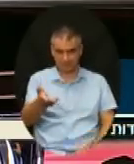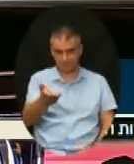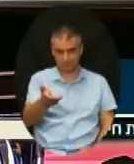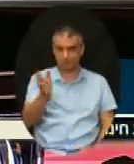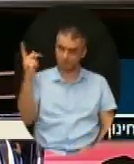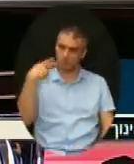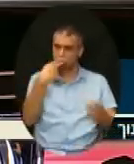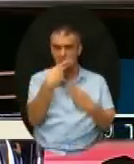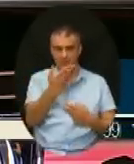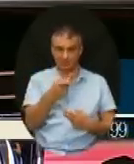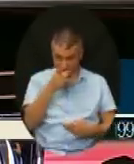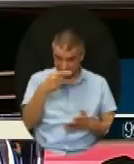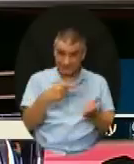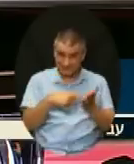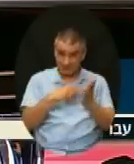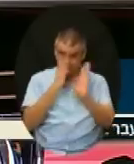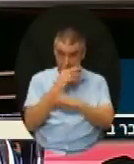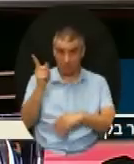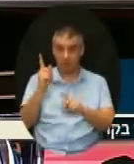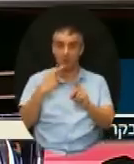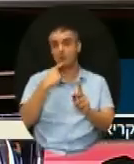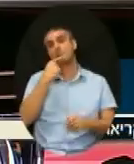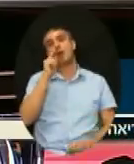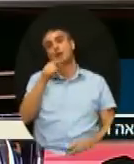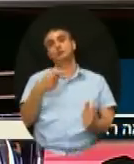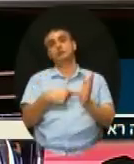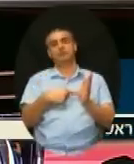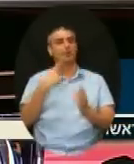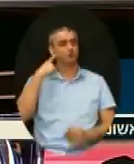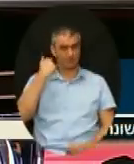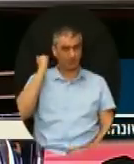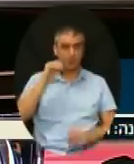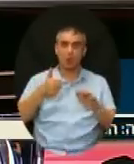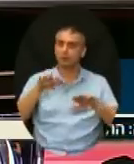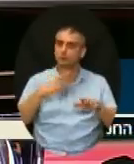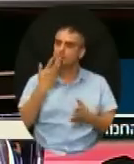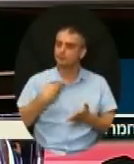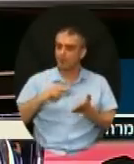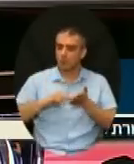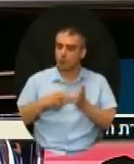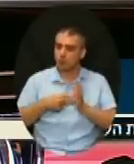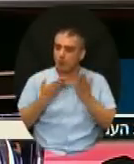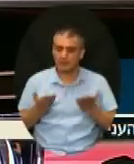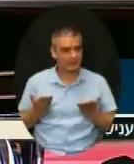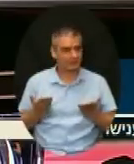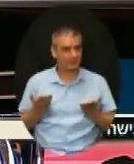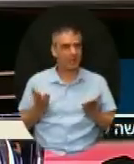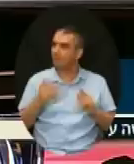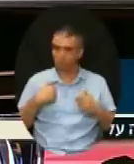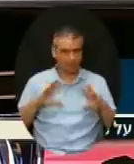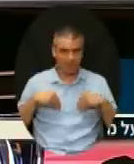שלו, שיענה להם, זאת הסיבה לטרור, כך הוא פותר את הטרור. שמעתם אתמול מראש הממשלה תוכנית כלשהי שאני לא אסכים